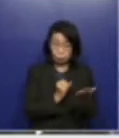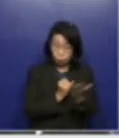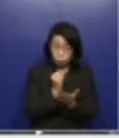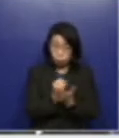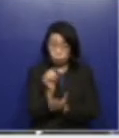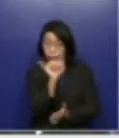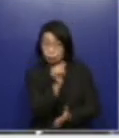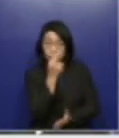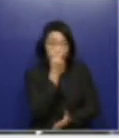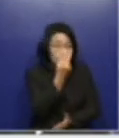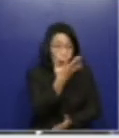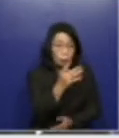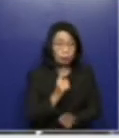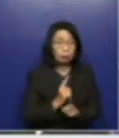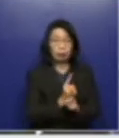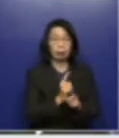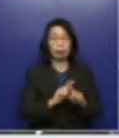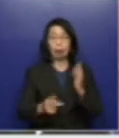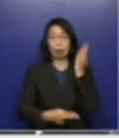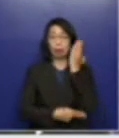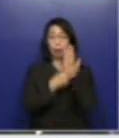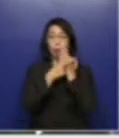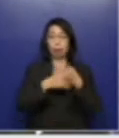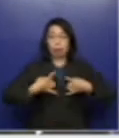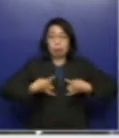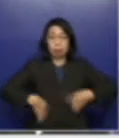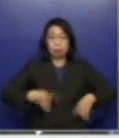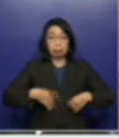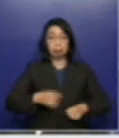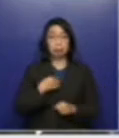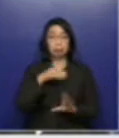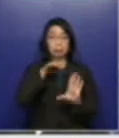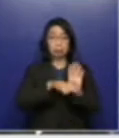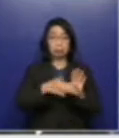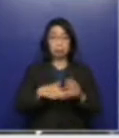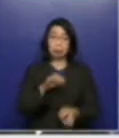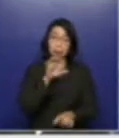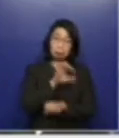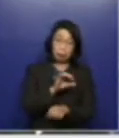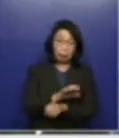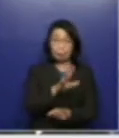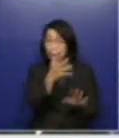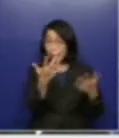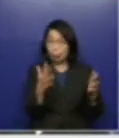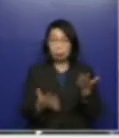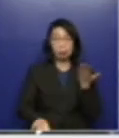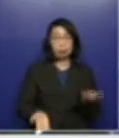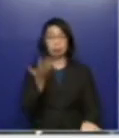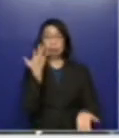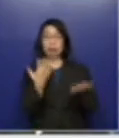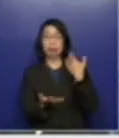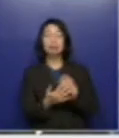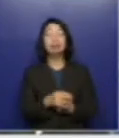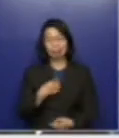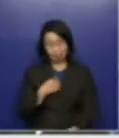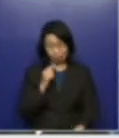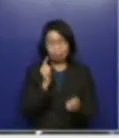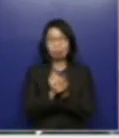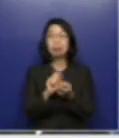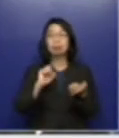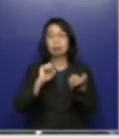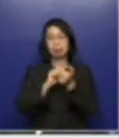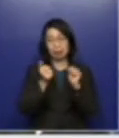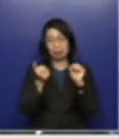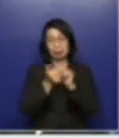ความโกลาหลเกิดขึ้นในโรงแรมที่พักแห่งนั้นแถวสุขุมวิท26นี่คือเหตุการณ์ปัญหาที่